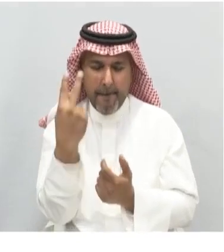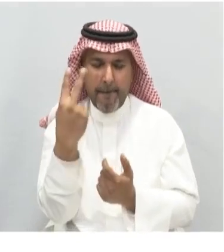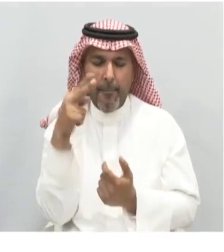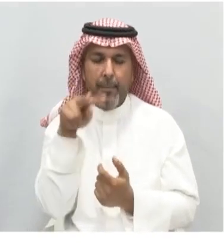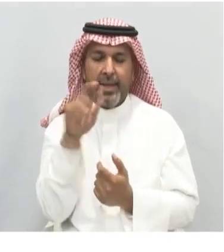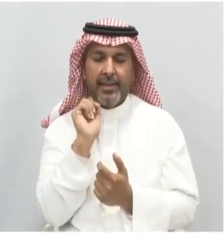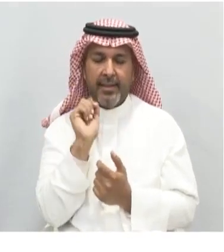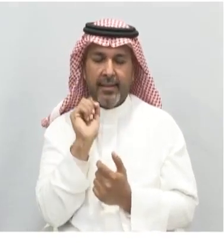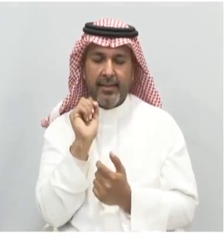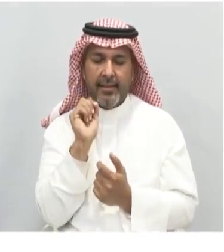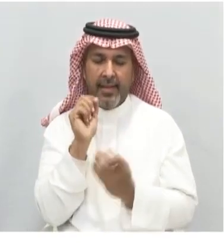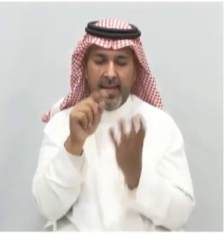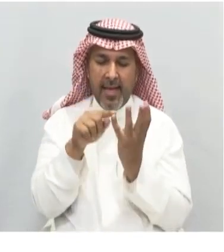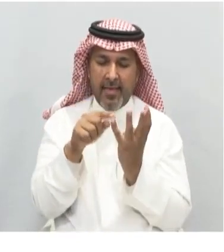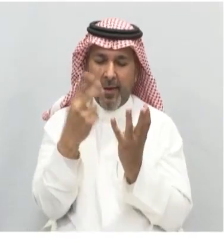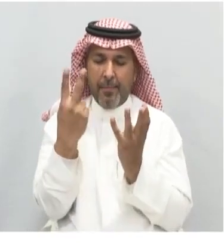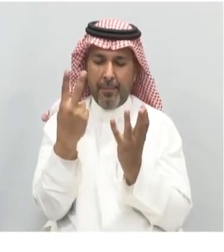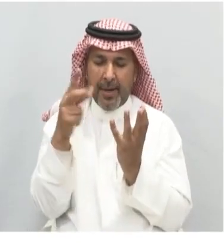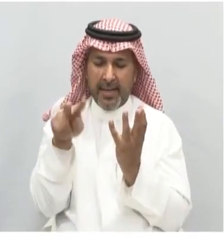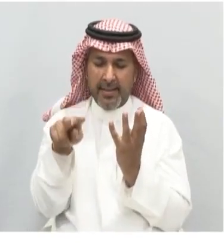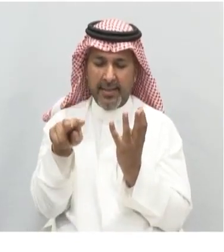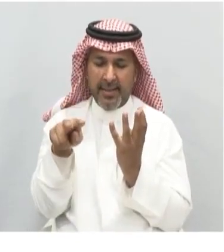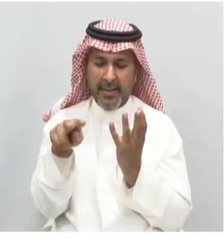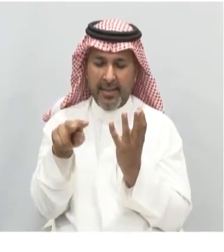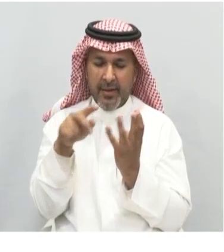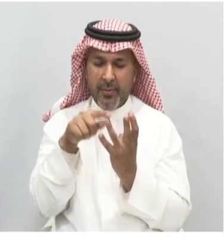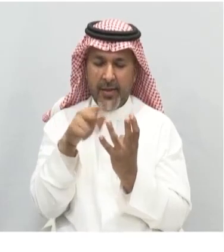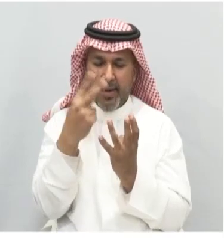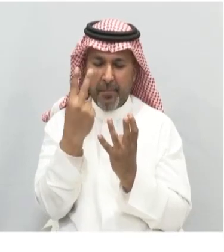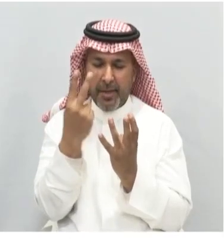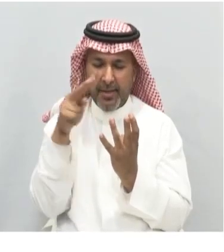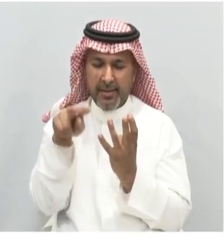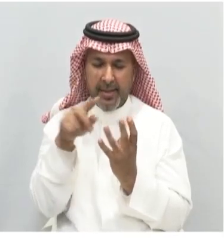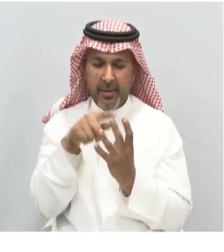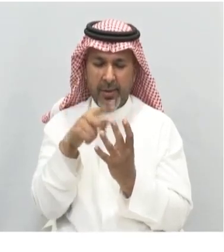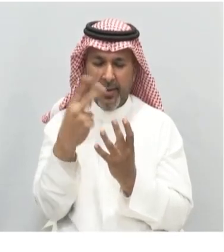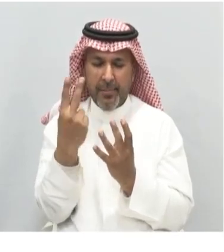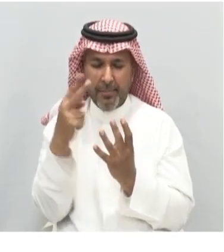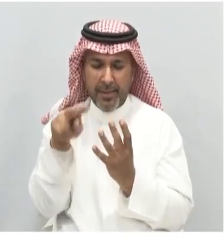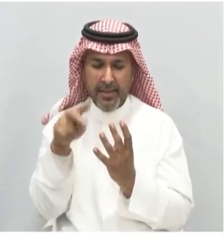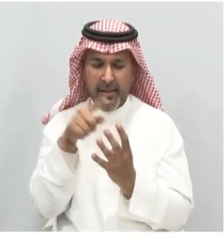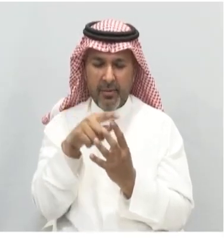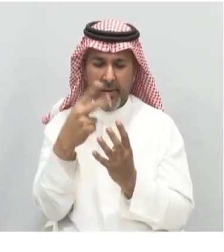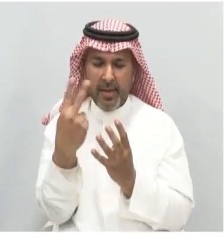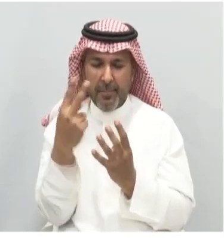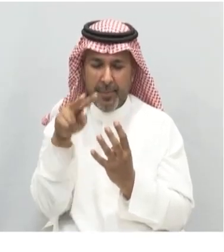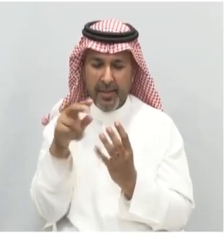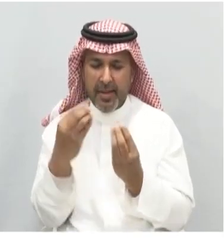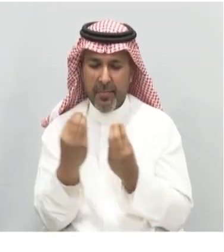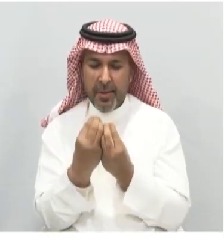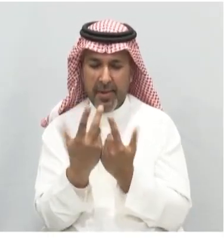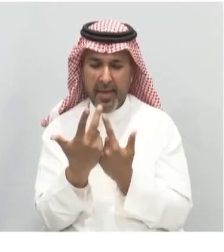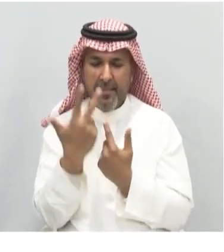الواحد هي 200 ريال وبهذا نكون اجبنا على هذا السؤال ابنائي وبناتي